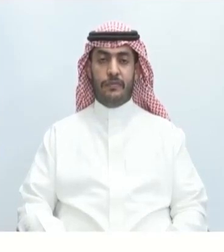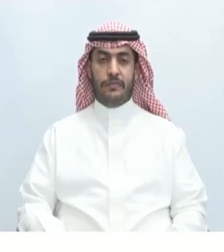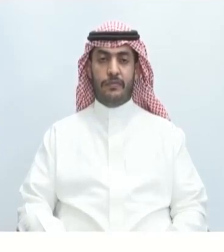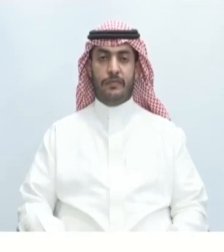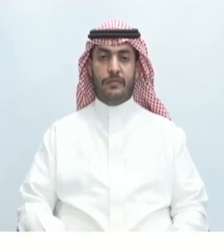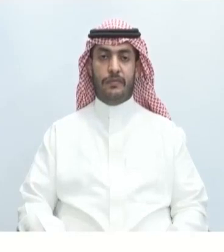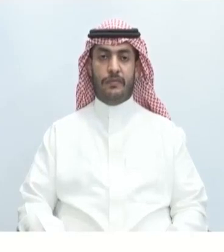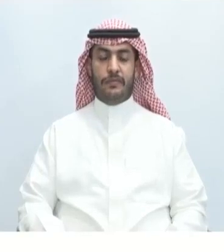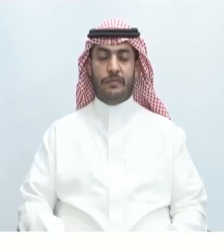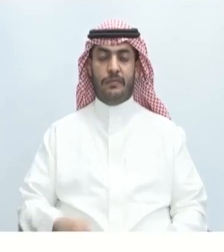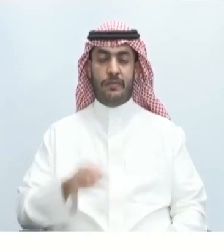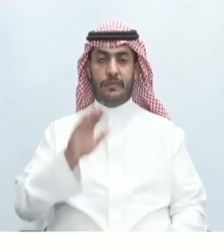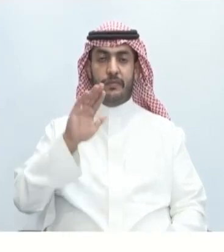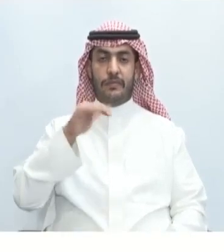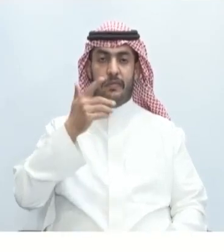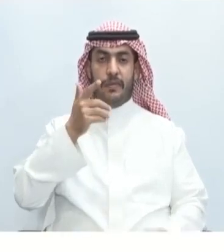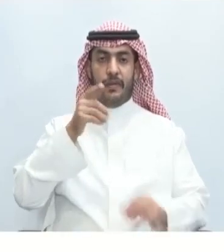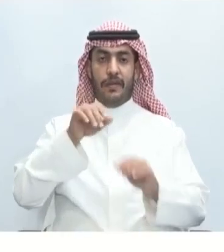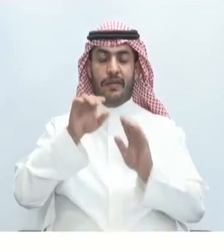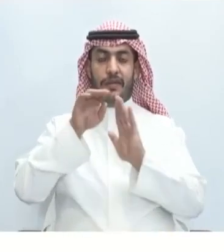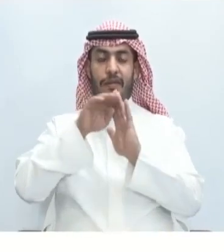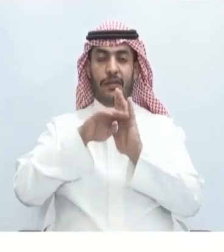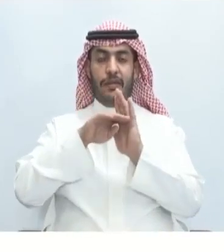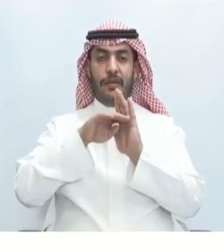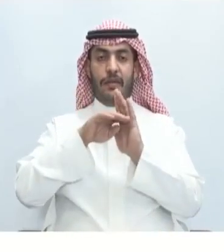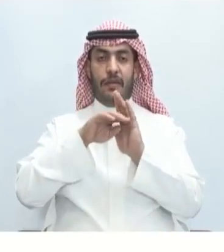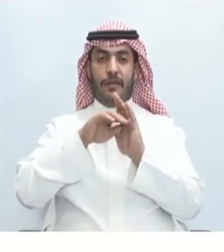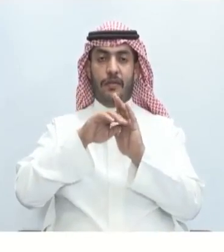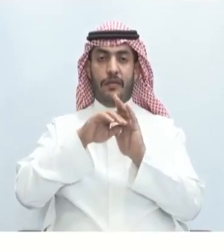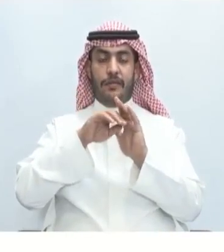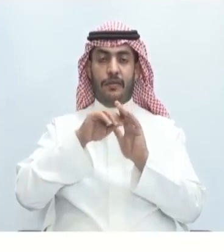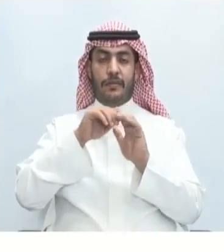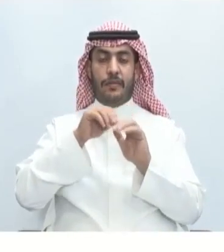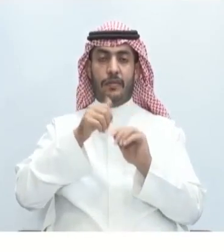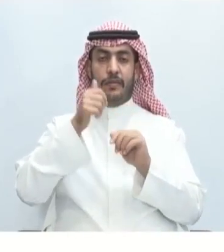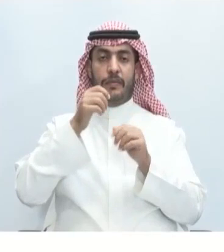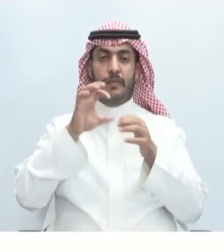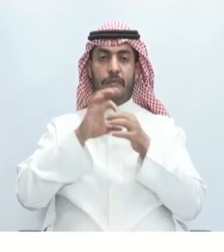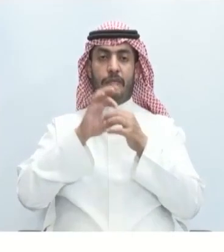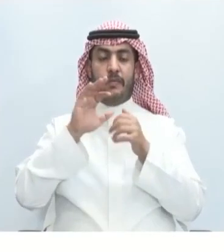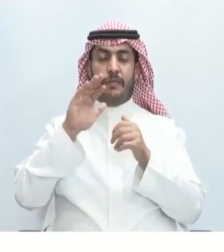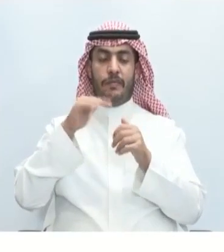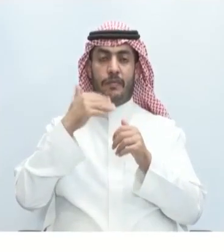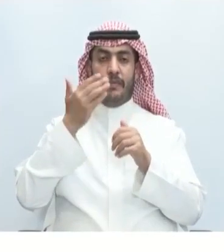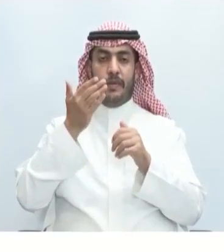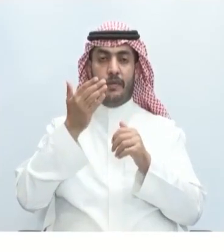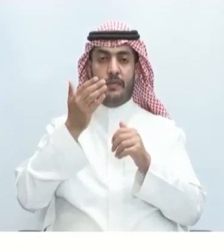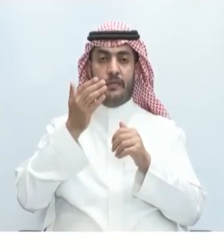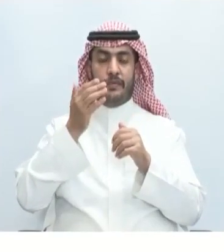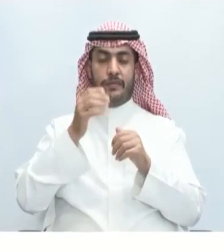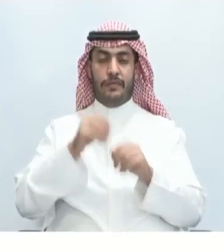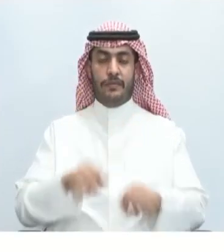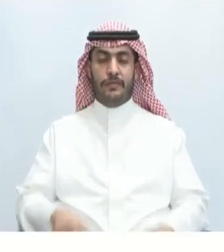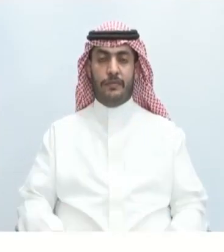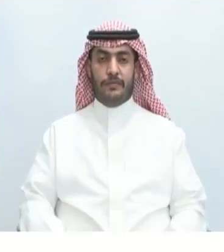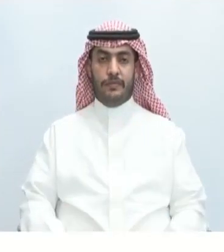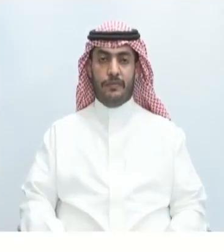بعد ان نتاكد من هذه الاعدادات اذا سنقوم ب النقر